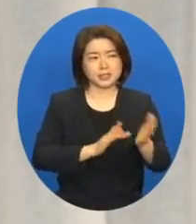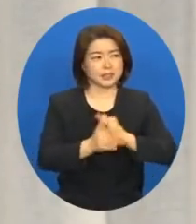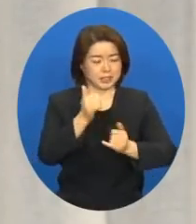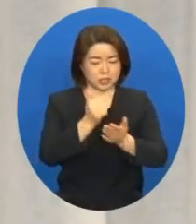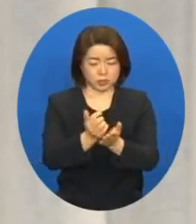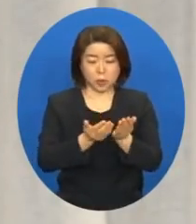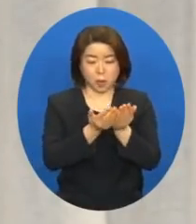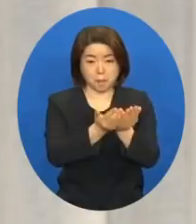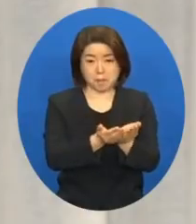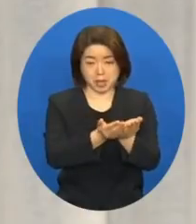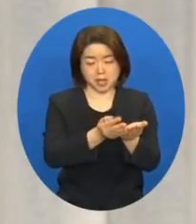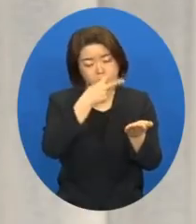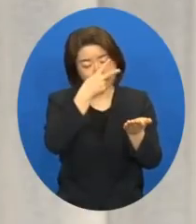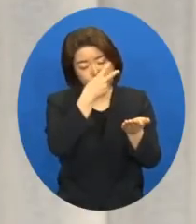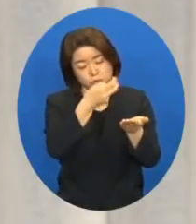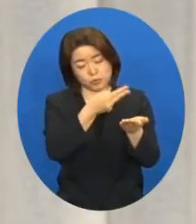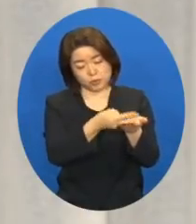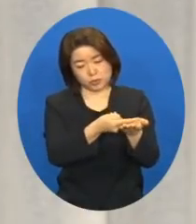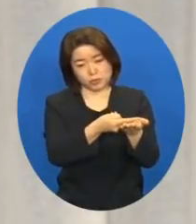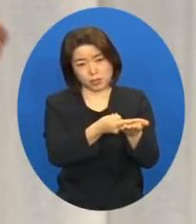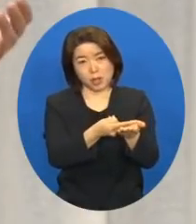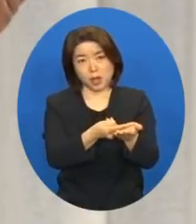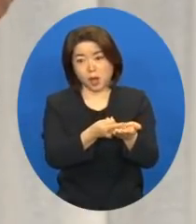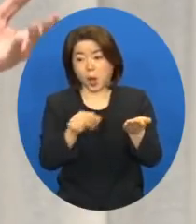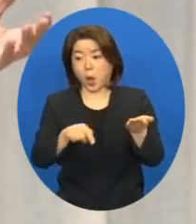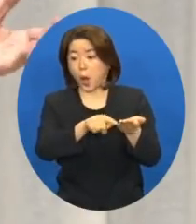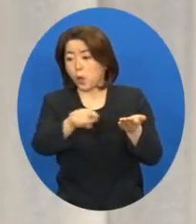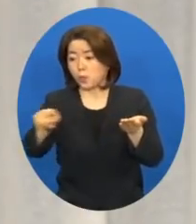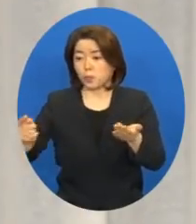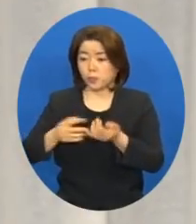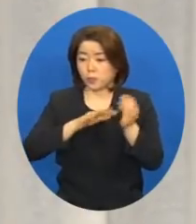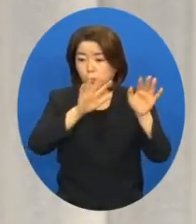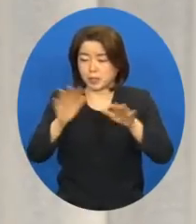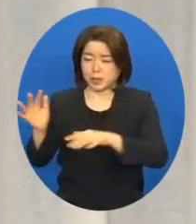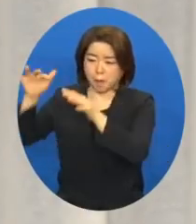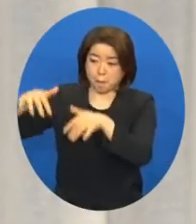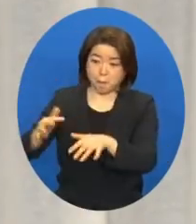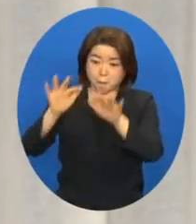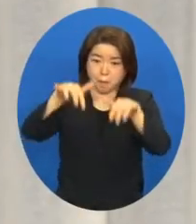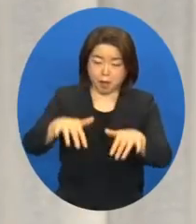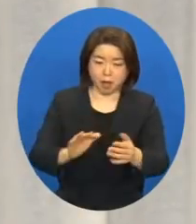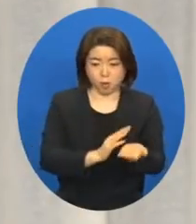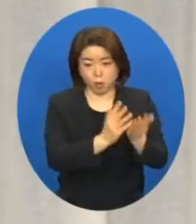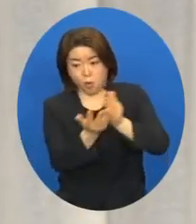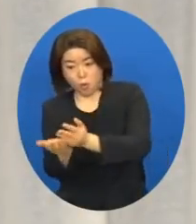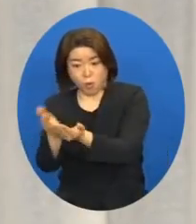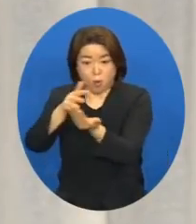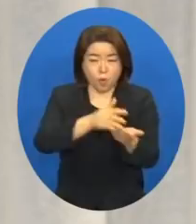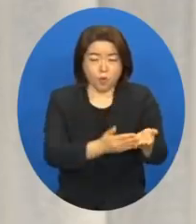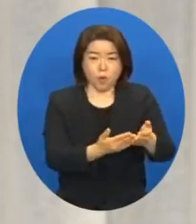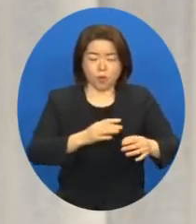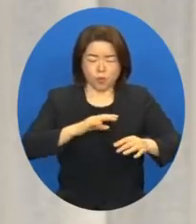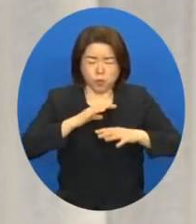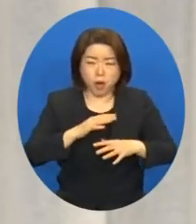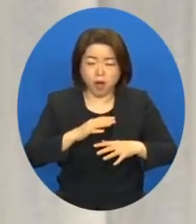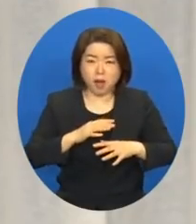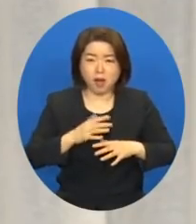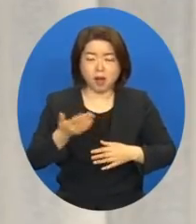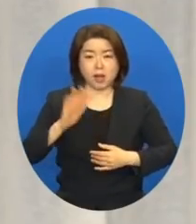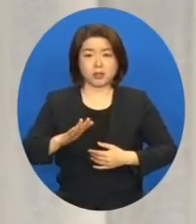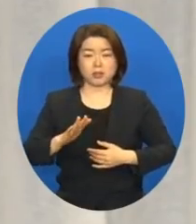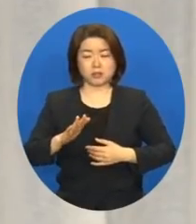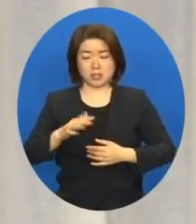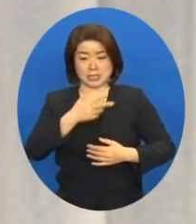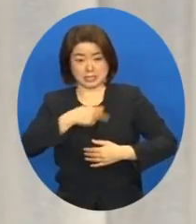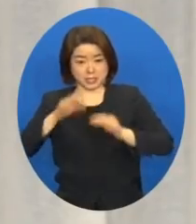때 풍랑이 일어납니다. 제자들은 배가 뒤집혀서 죽을 지경이 되었습니다. 너무나 두려운데 예수님께서